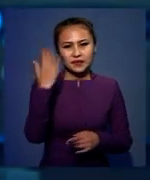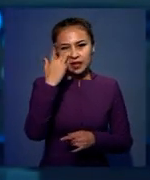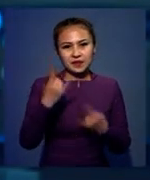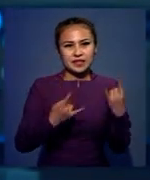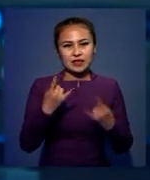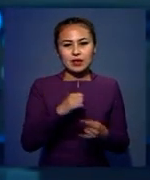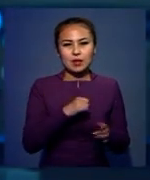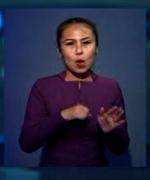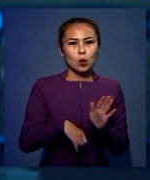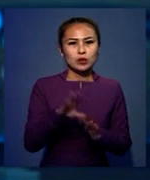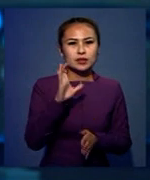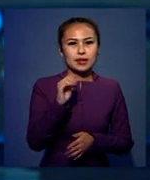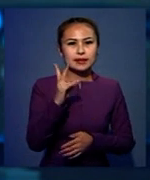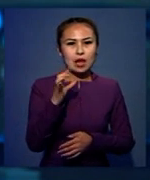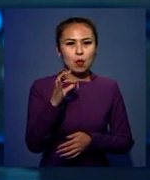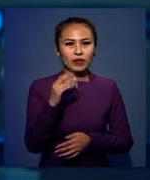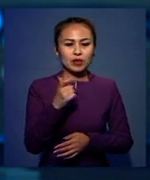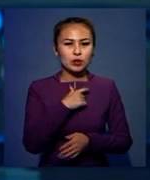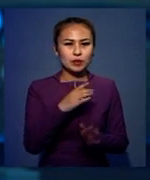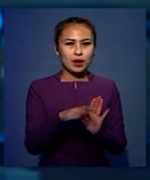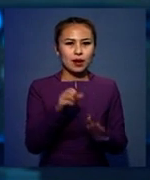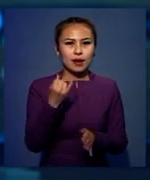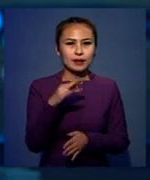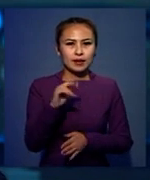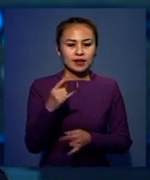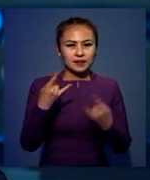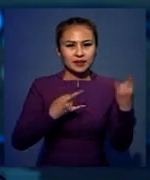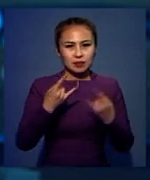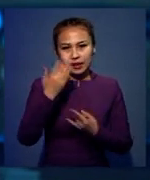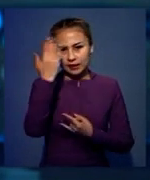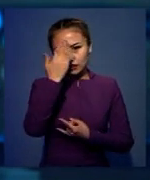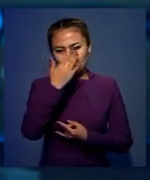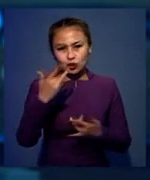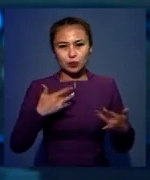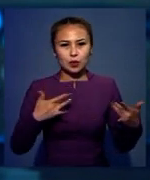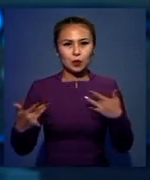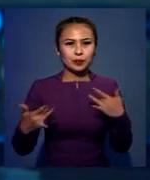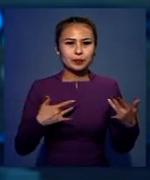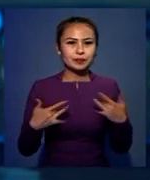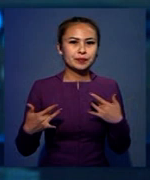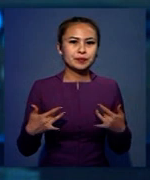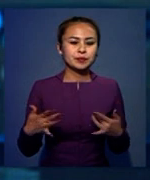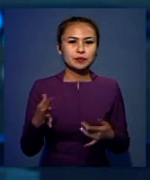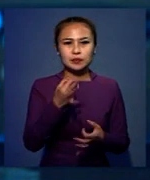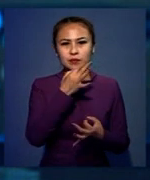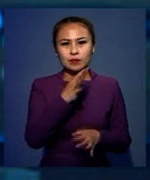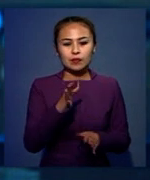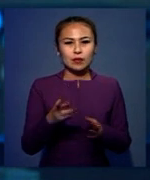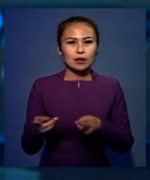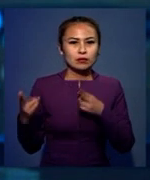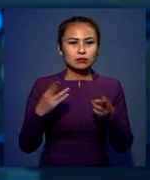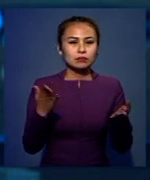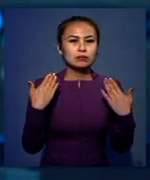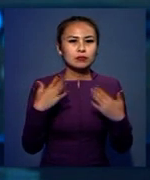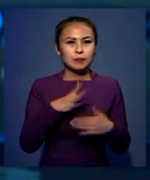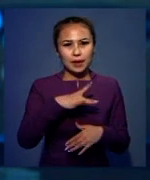кинофестивалінің үздік актрисасы Самал Еслямова дауыс берді. Айка фильмінің басты кейіпкері түсірілімдерден қолы босап туған жеріне демалуға